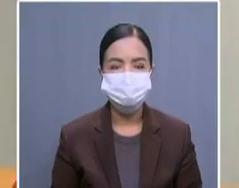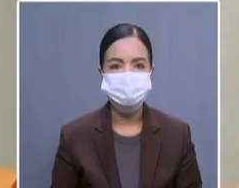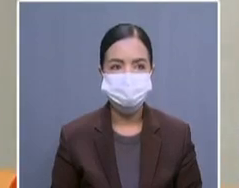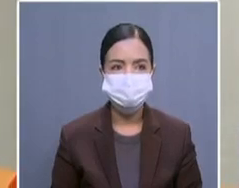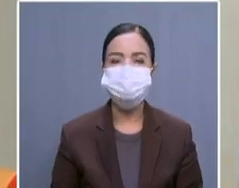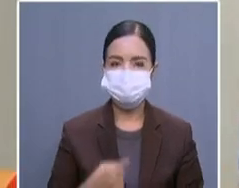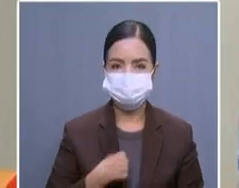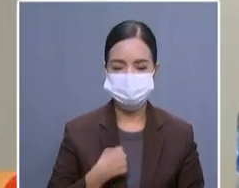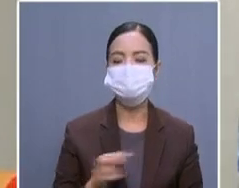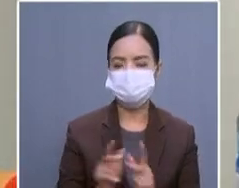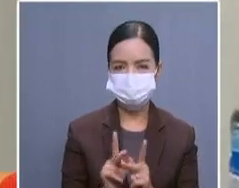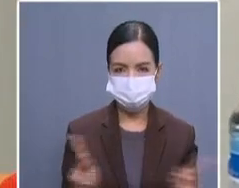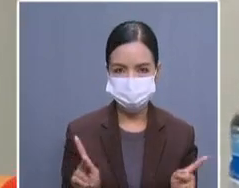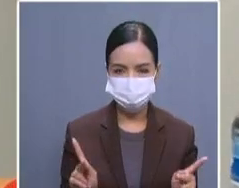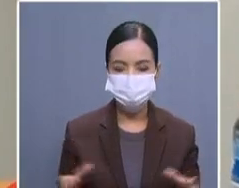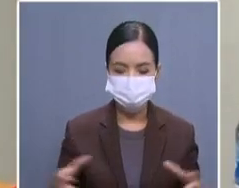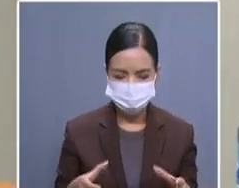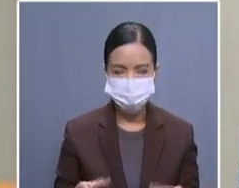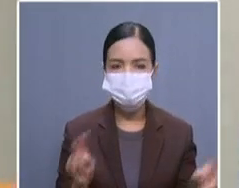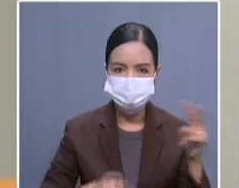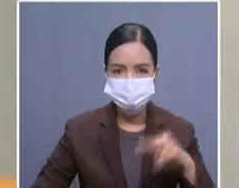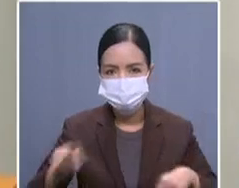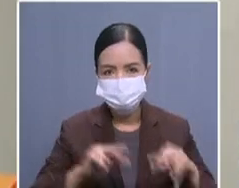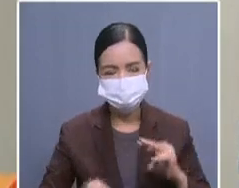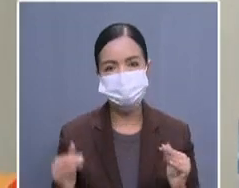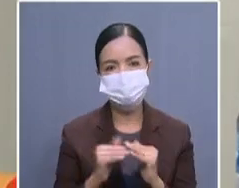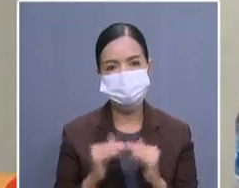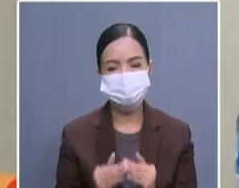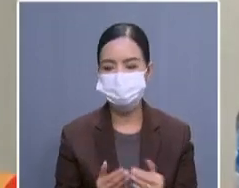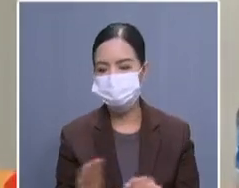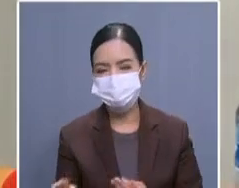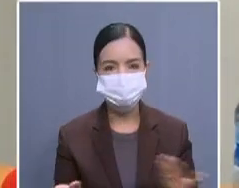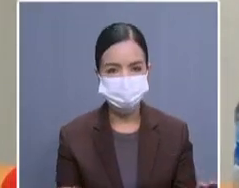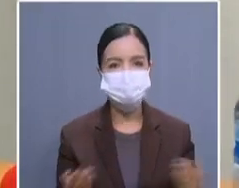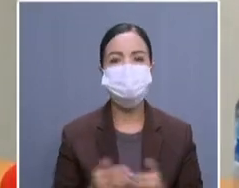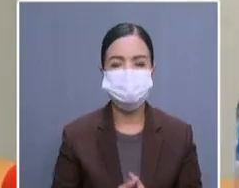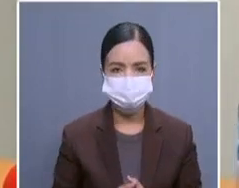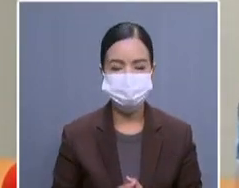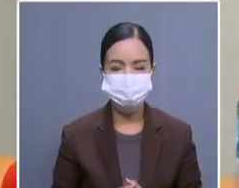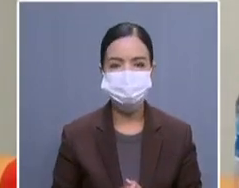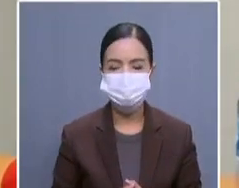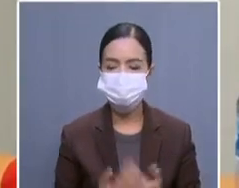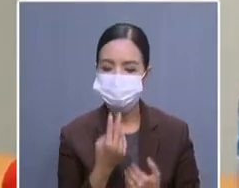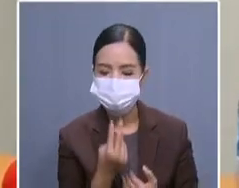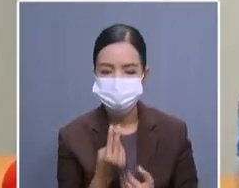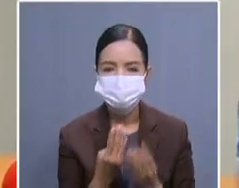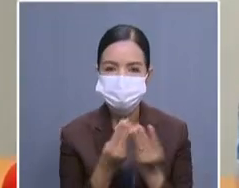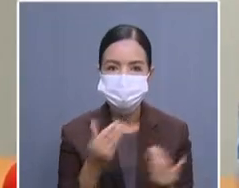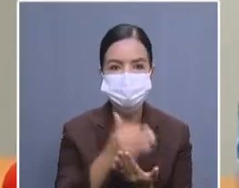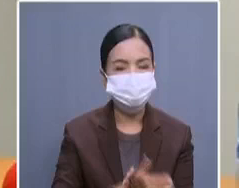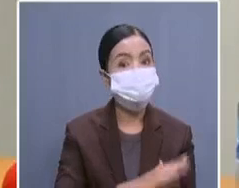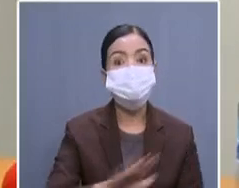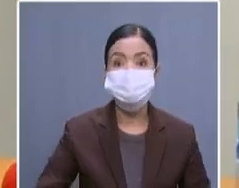จะตั้งกรรมการนะครับจะให้ความเป็นธรรมนะครับทั้งสองฝั่งนะฮะแล้วเราก็ต้องดูรายละเอียดทั้งหมด